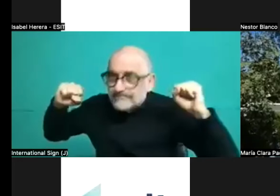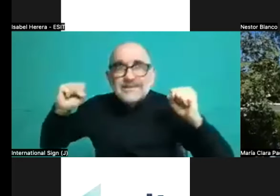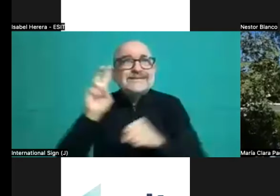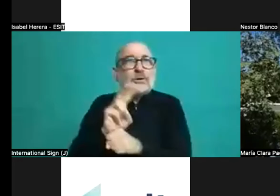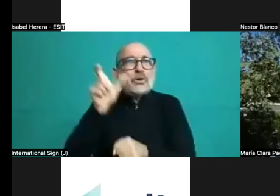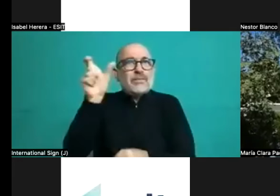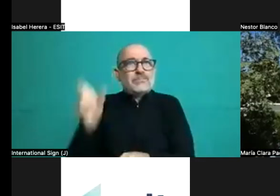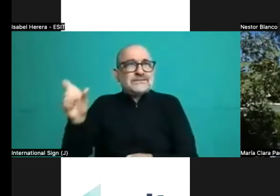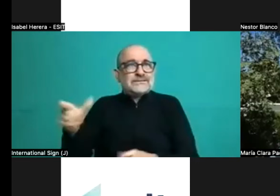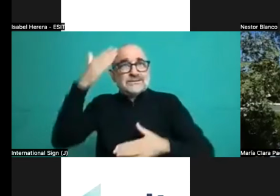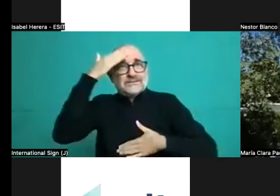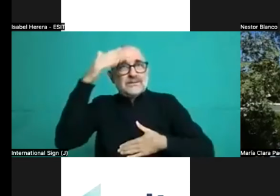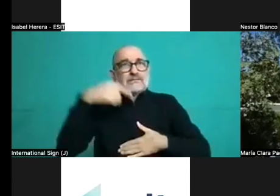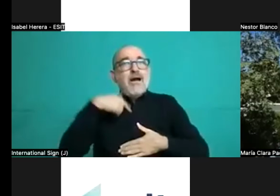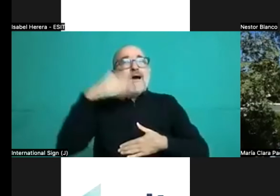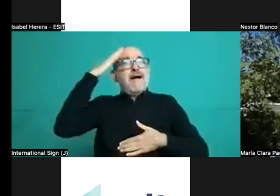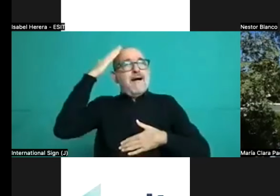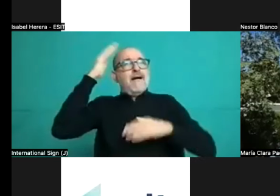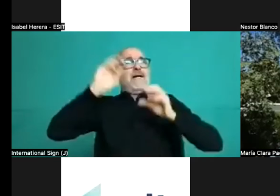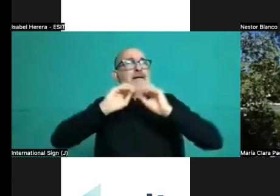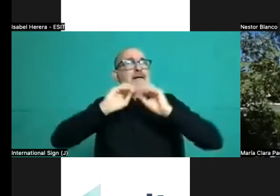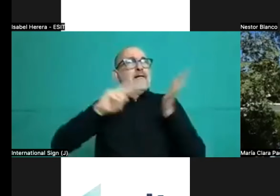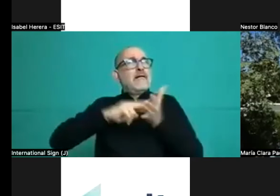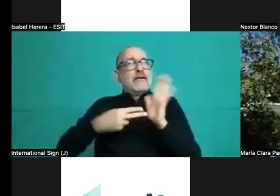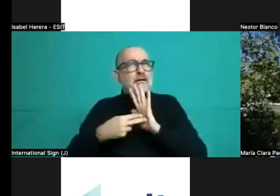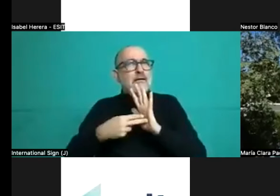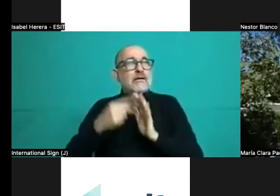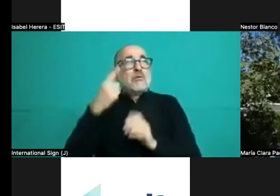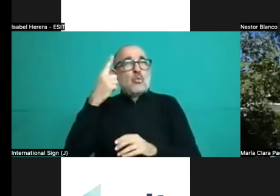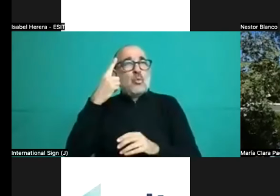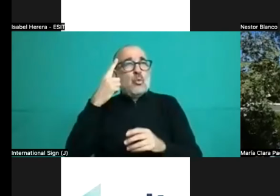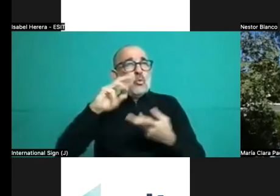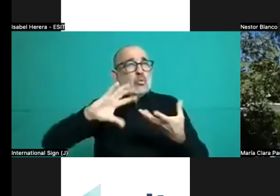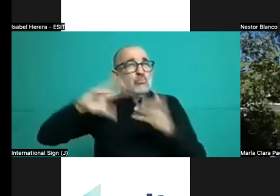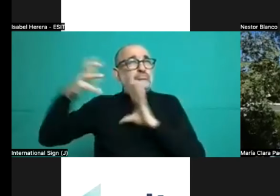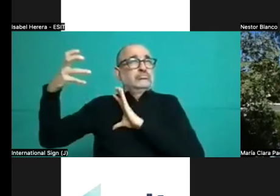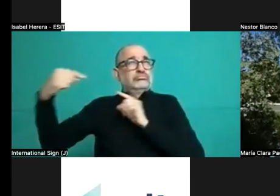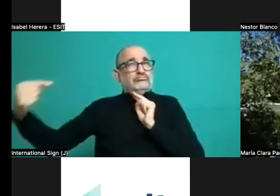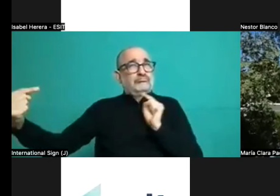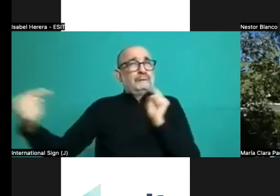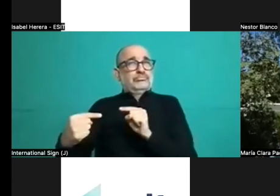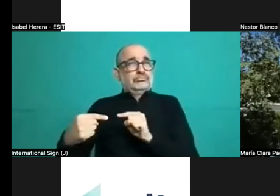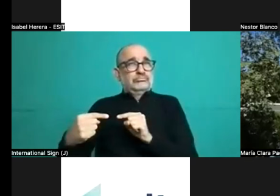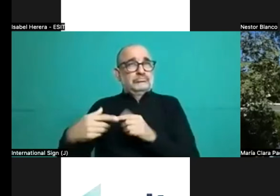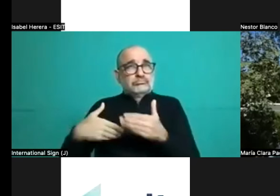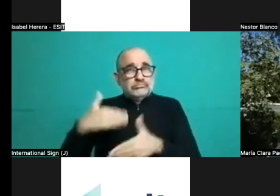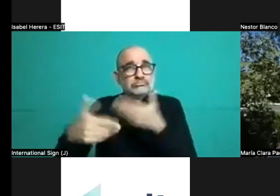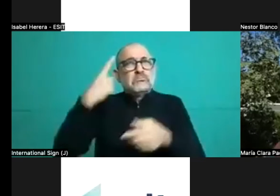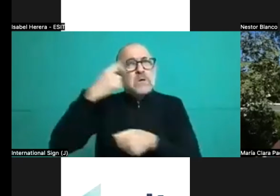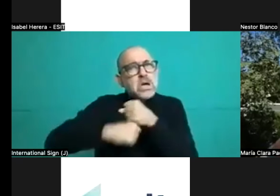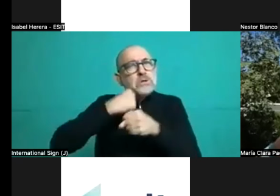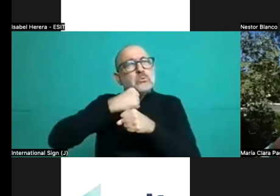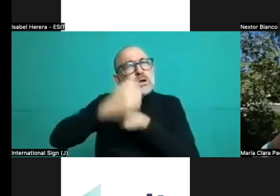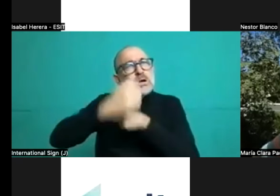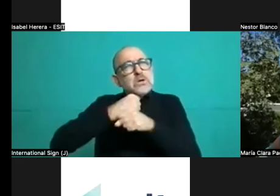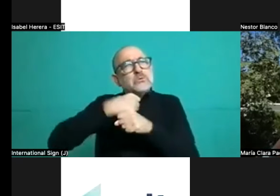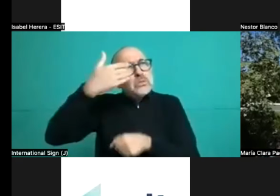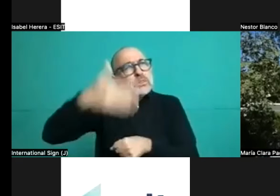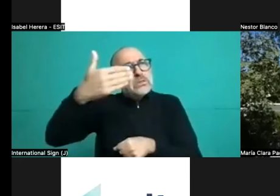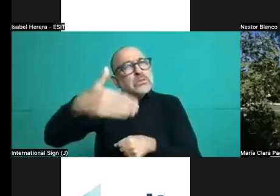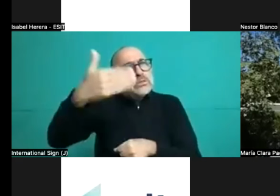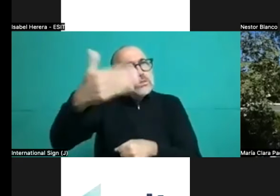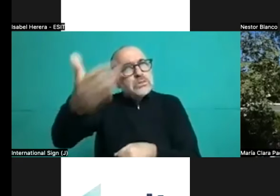événement adverse. Après ces quelques années, j'ai pu rencontrer Evangelina.